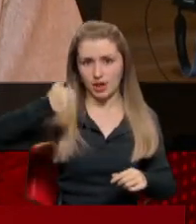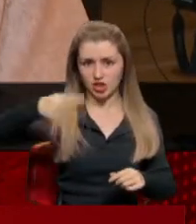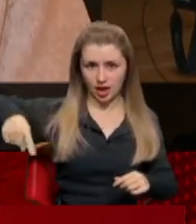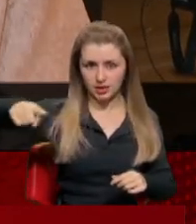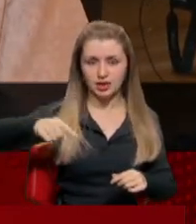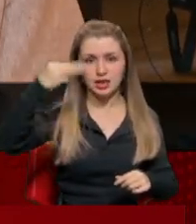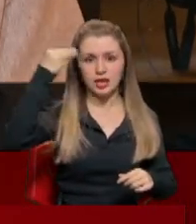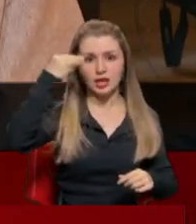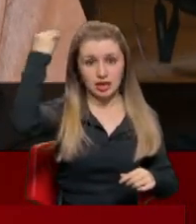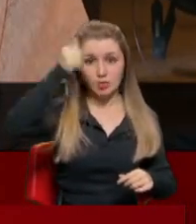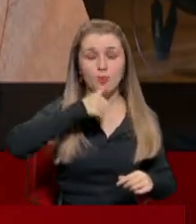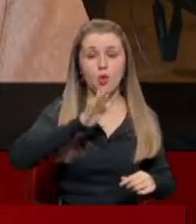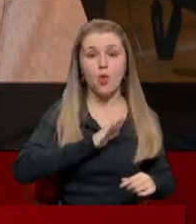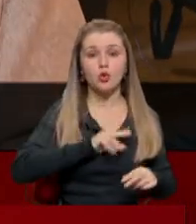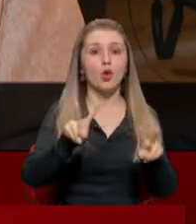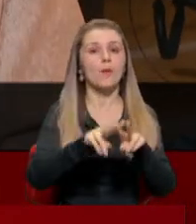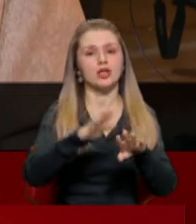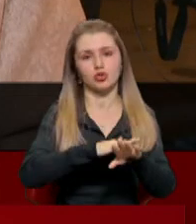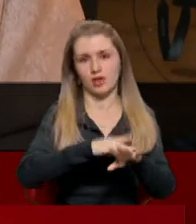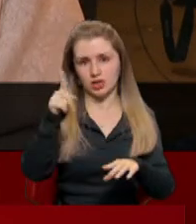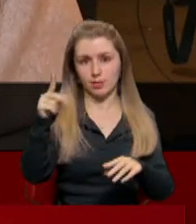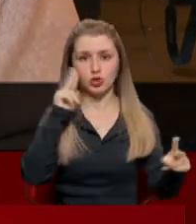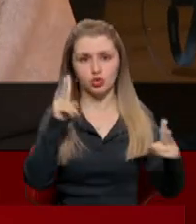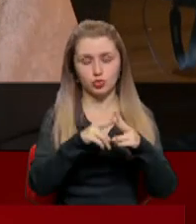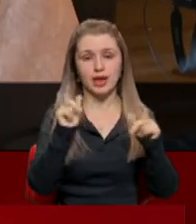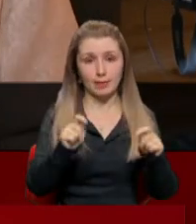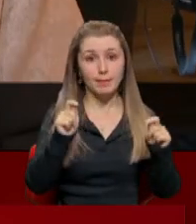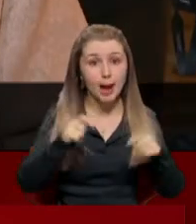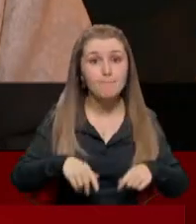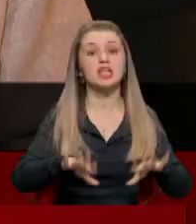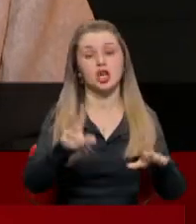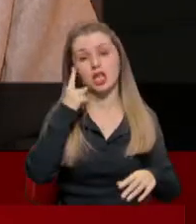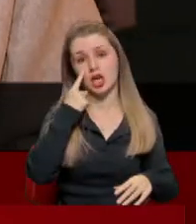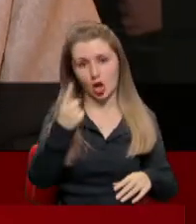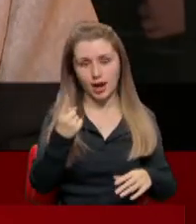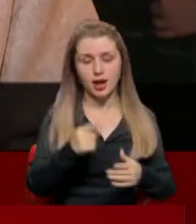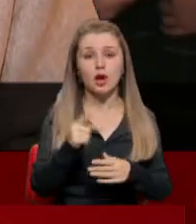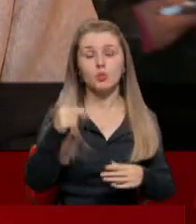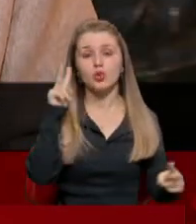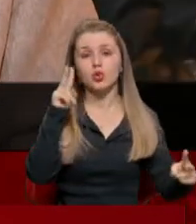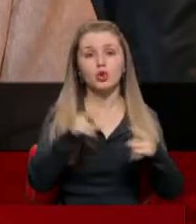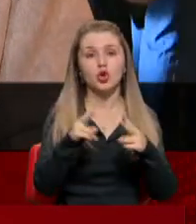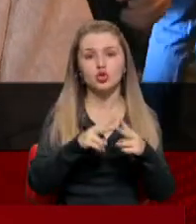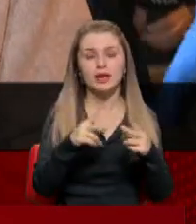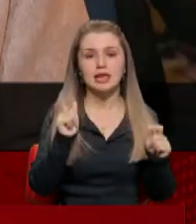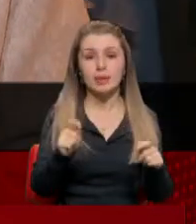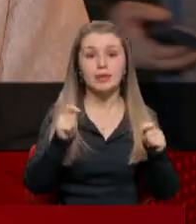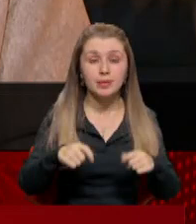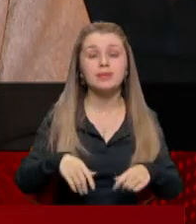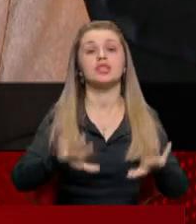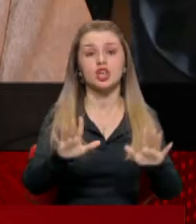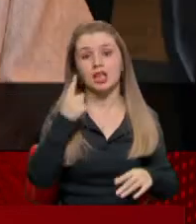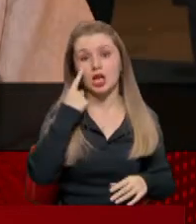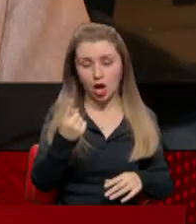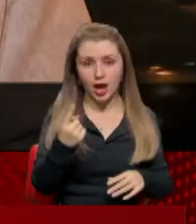Başkanları Ekrem İmamoğlu ve Mansur Yavaş'la bir görüşme yapıp yapmayacağına yönelikti. Bu görüşmenin de yapılıp